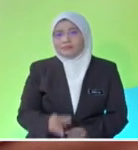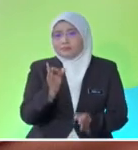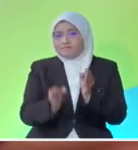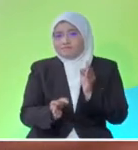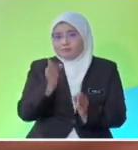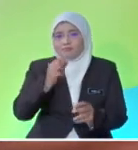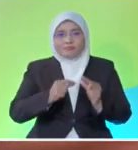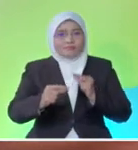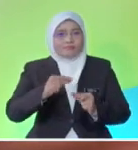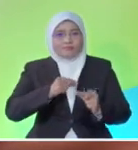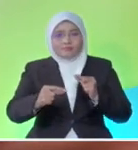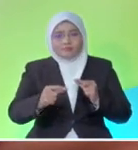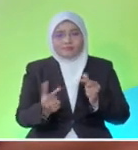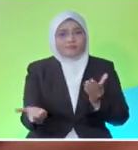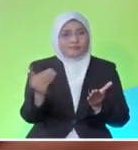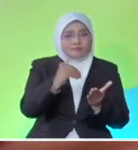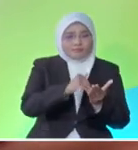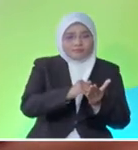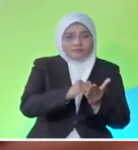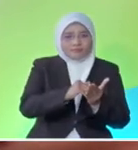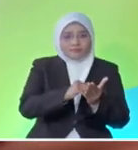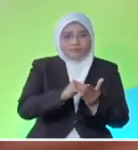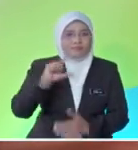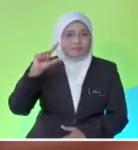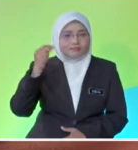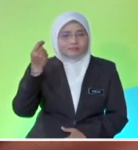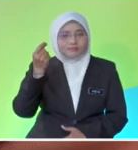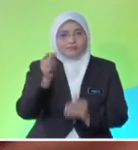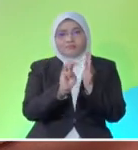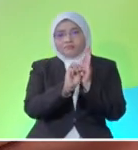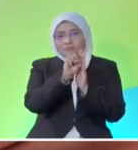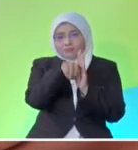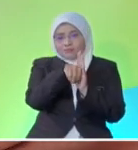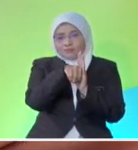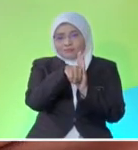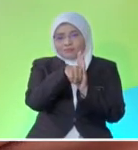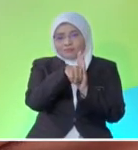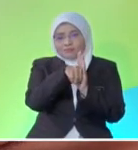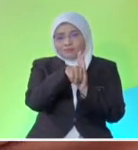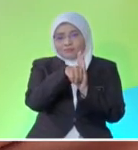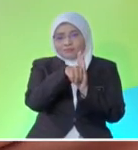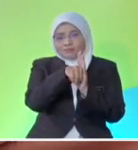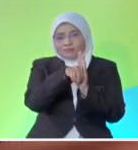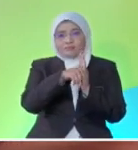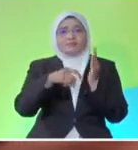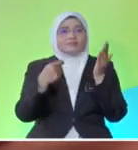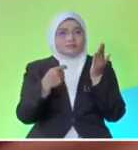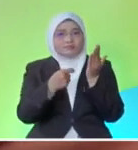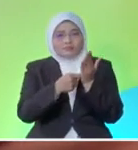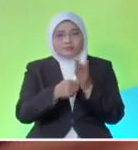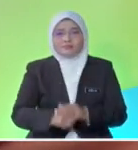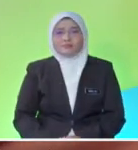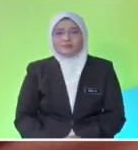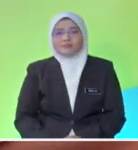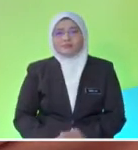minitnya, bertambah 1 jam lagi menjadi pukul 10. 10. Jalan